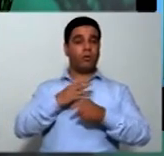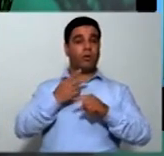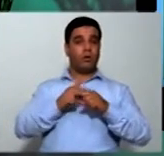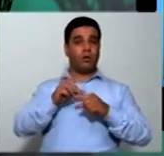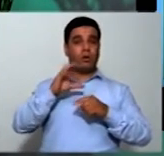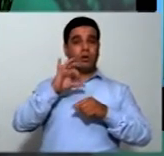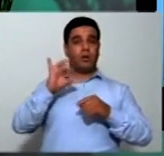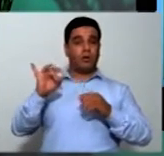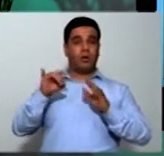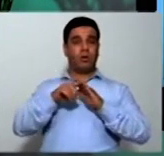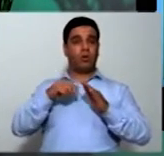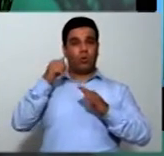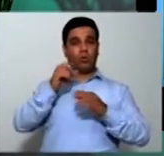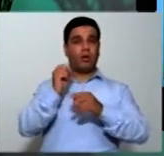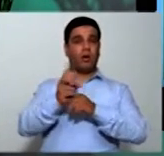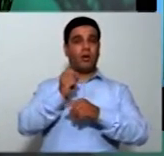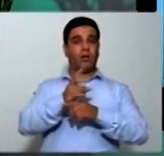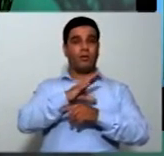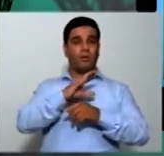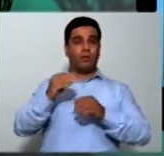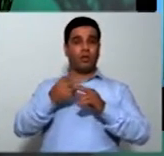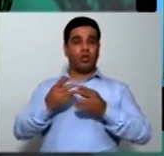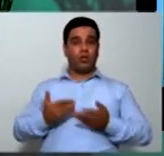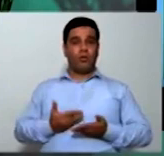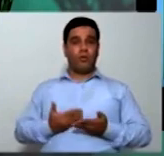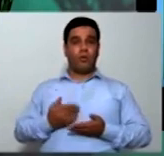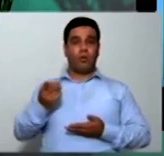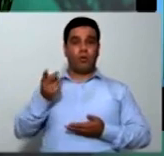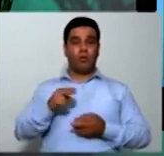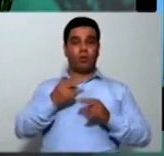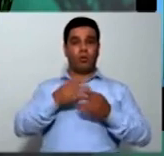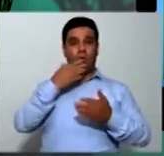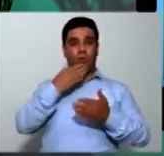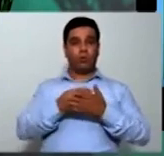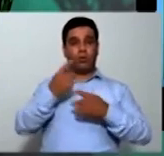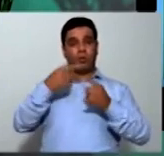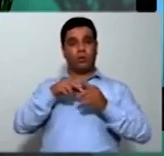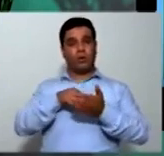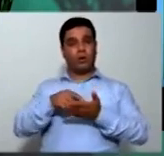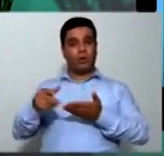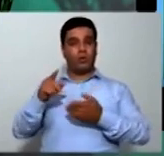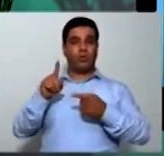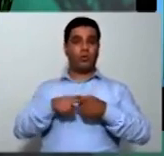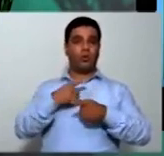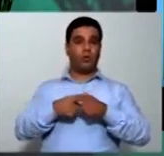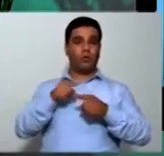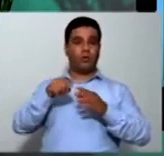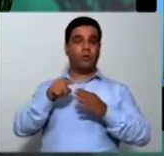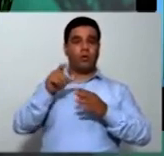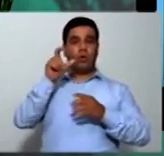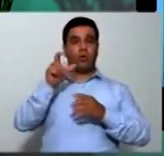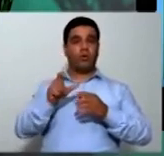hokimiyati yillarda surgun qilinganlardan tirik qolganlarning o'z yurtlariga qaytish jarayoni, fuqarolik